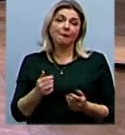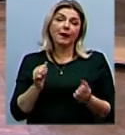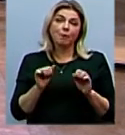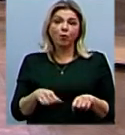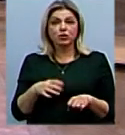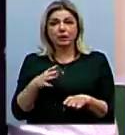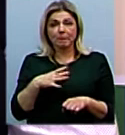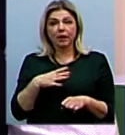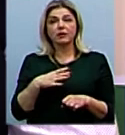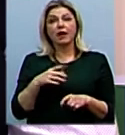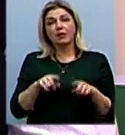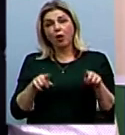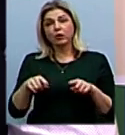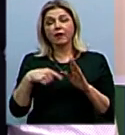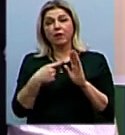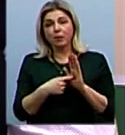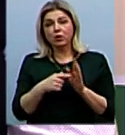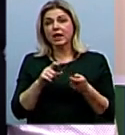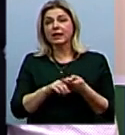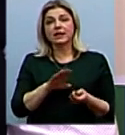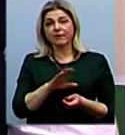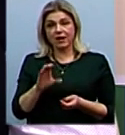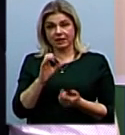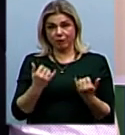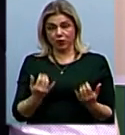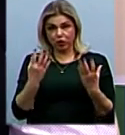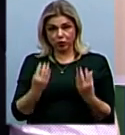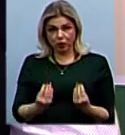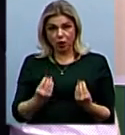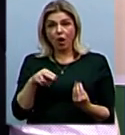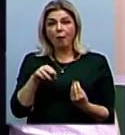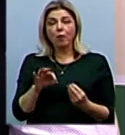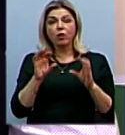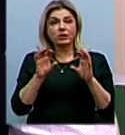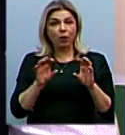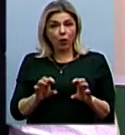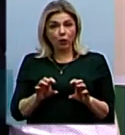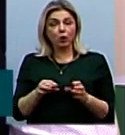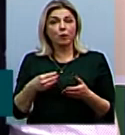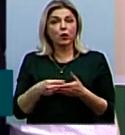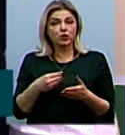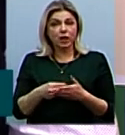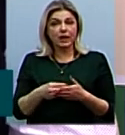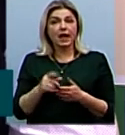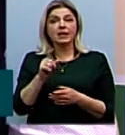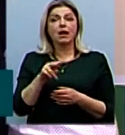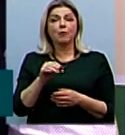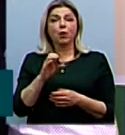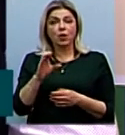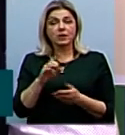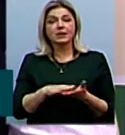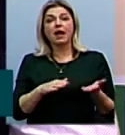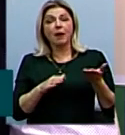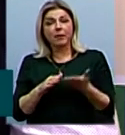с сегодняшним днем. По закону, по бюджетному процессу должны бюджетные запросы или бюджетные